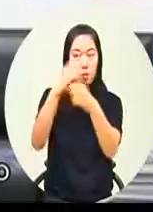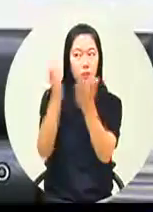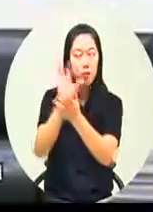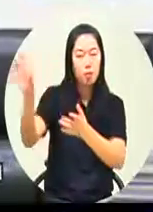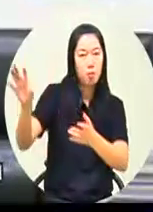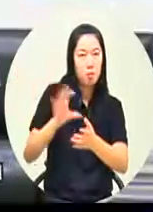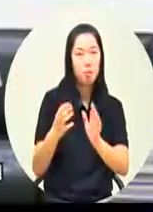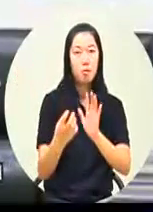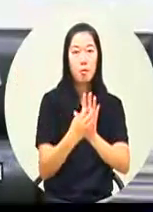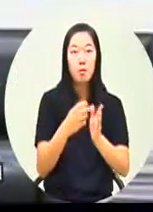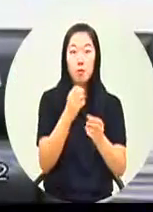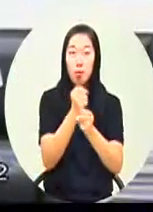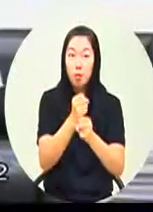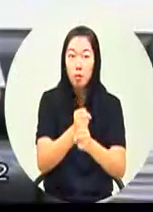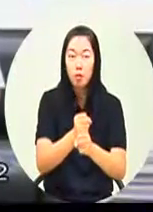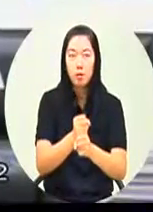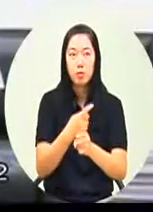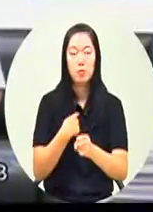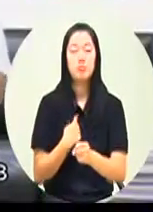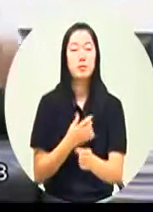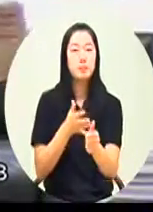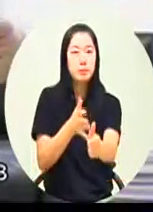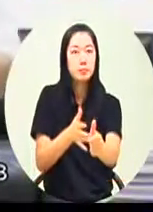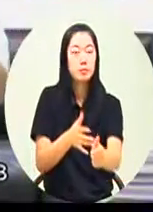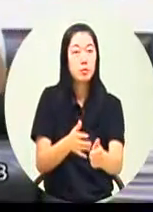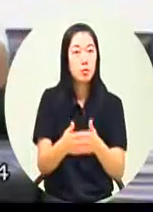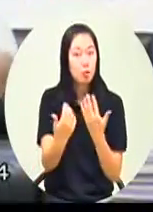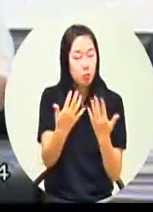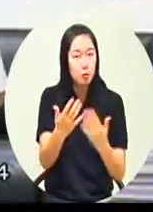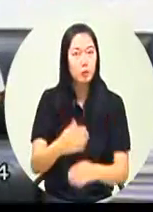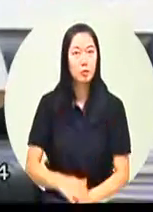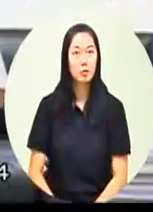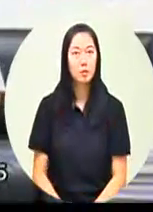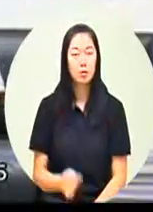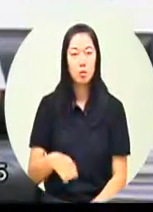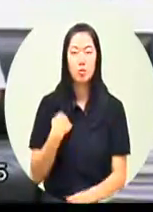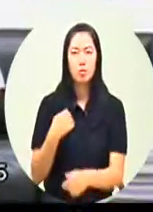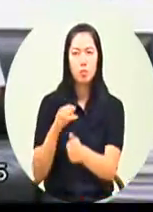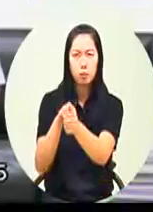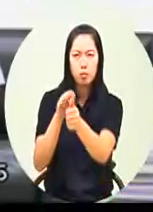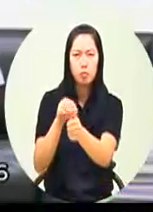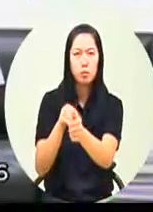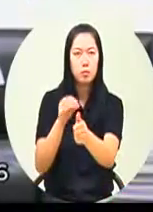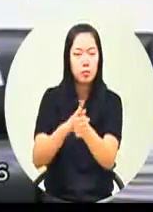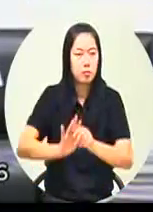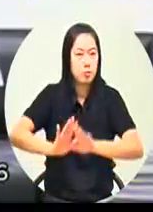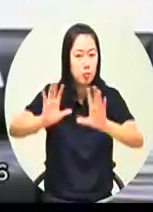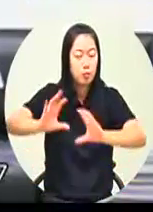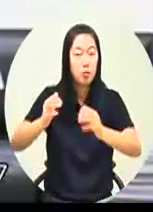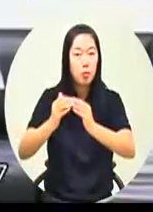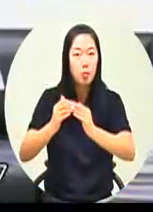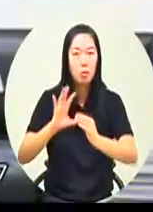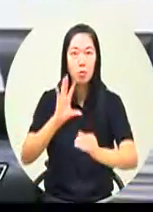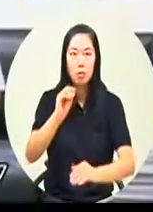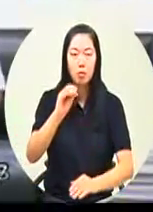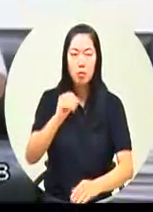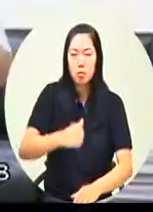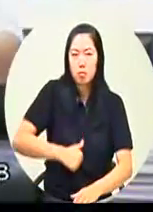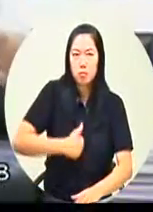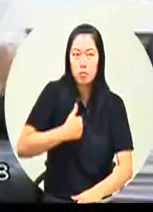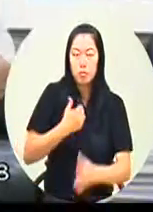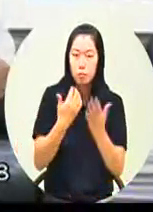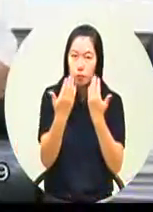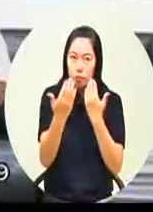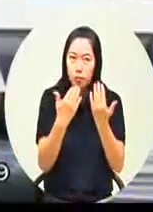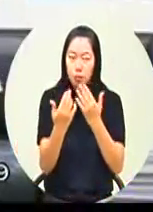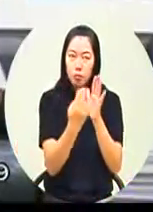的嘛，哈，啊，所以我问你的是一个具体的问题。我们既然是都学先进国家，那就是有没有具体的例子，就是摩托